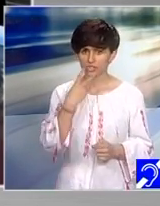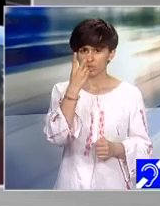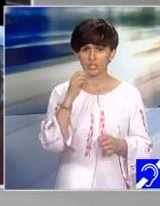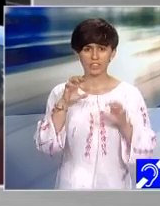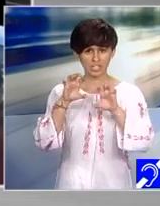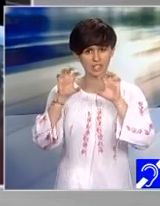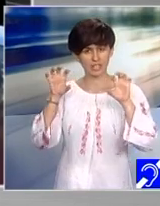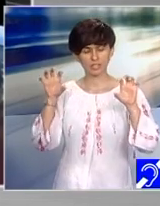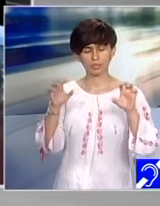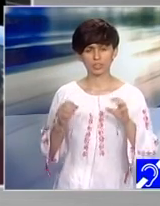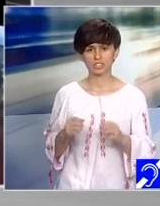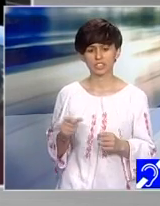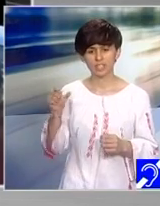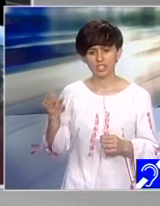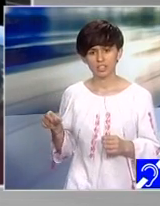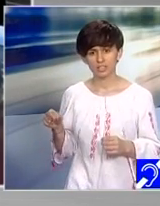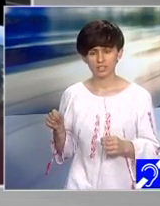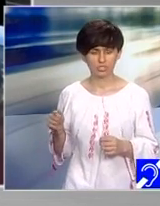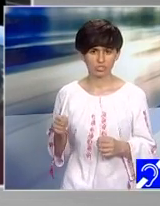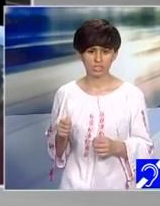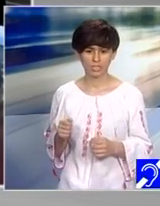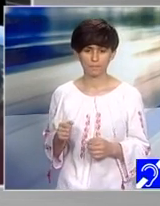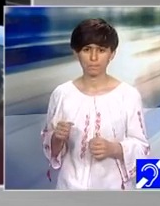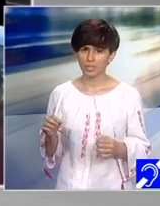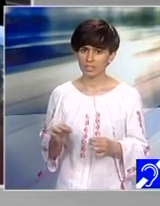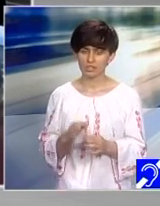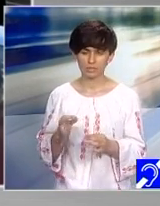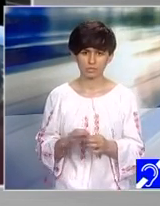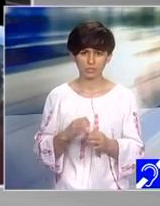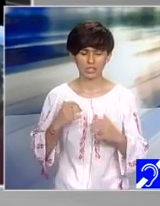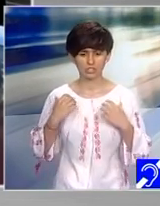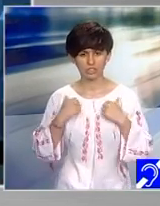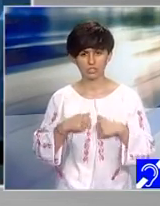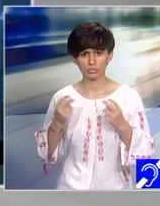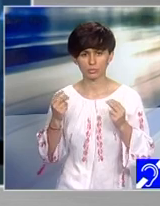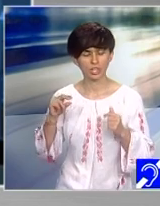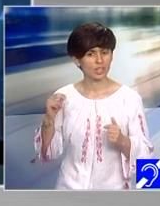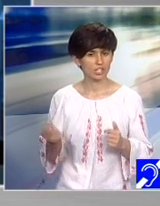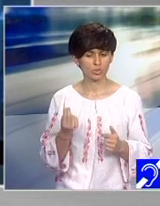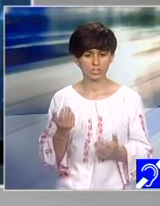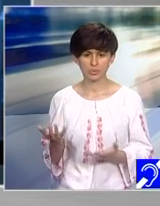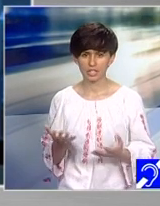niște realizări extraordinare după modelele, după unele după planșele